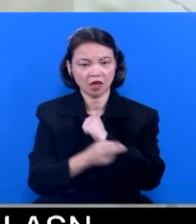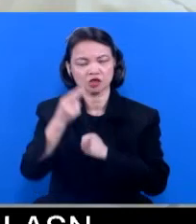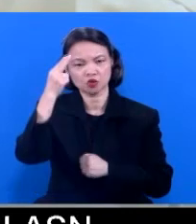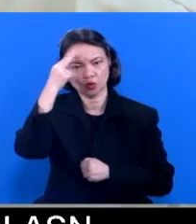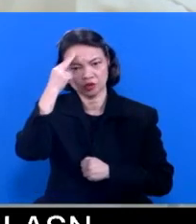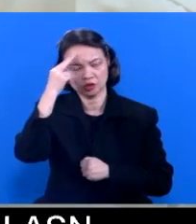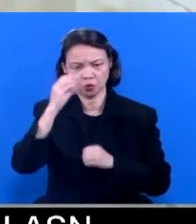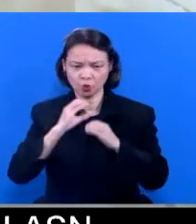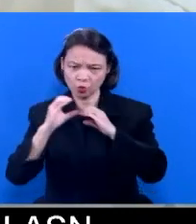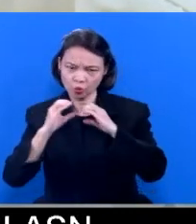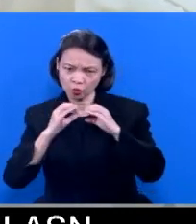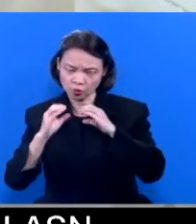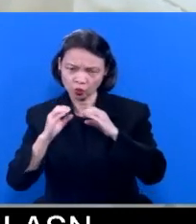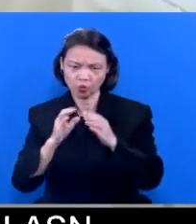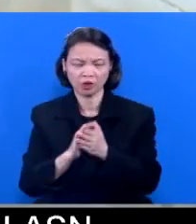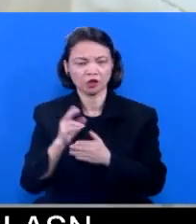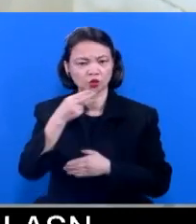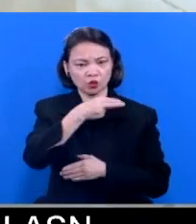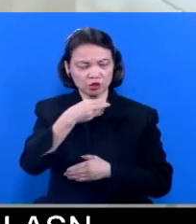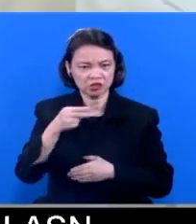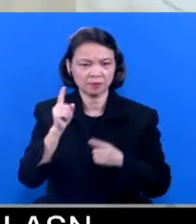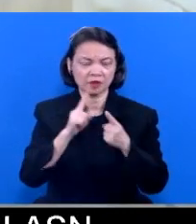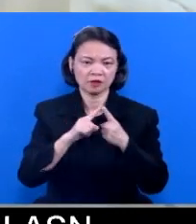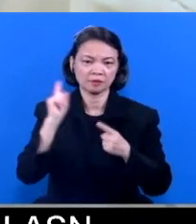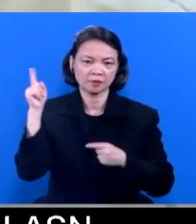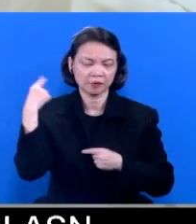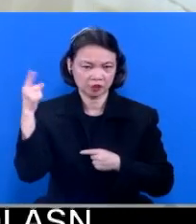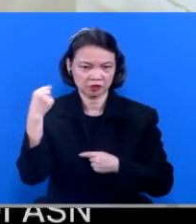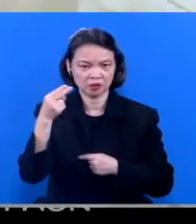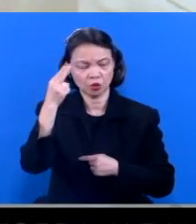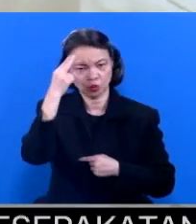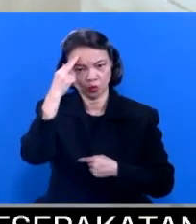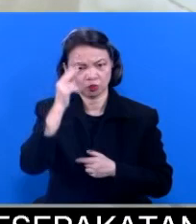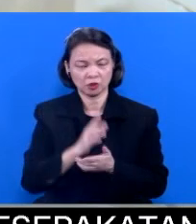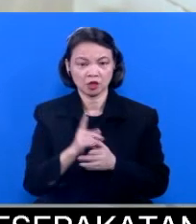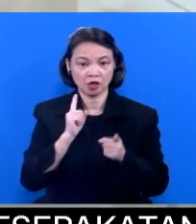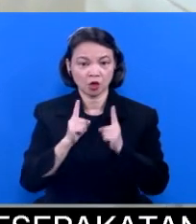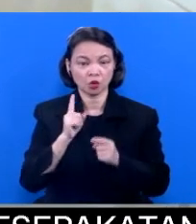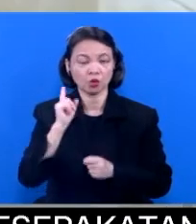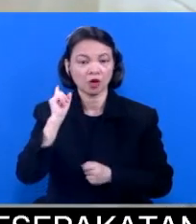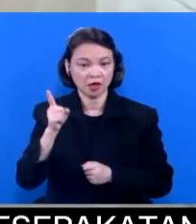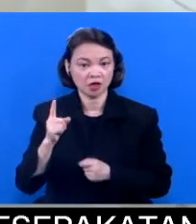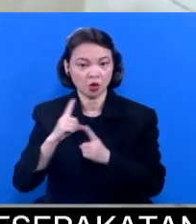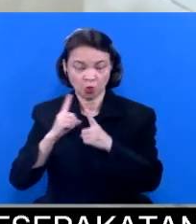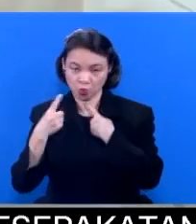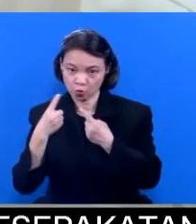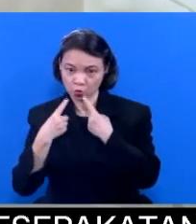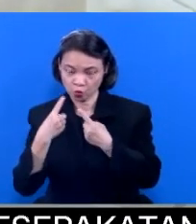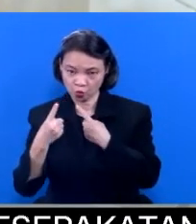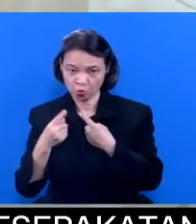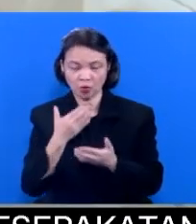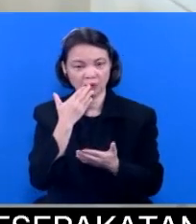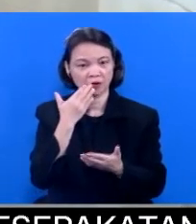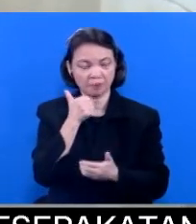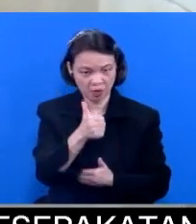Lobby pemerintah terhadap pemerintahan Saudi itu bagaimana, karena jika ada lobby yang baik sehingga ada hubungan emosional